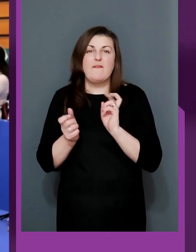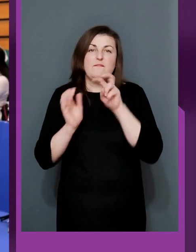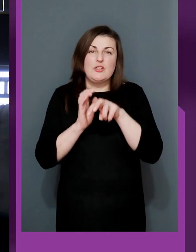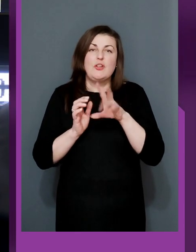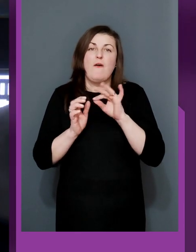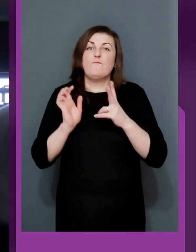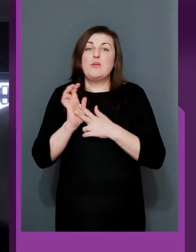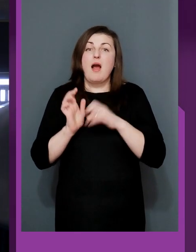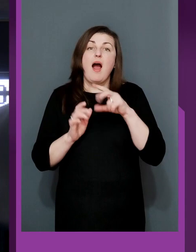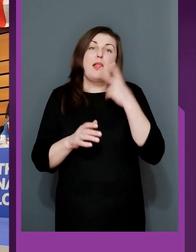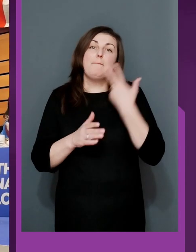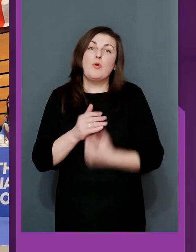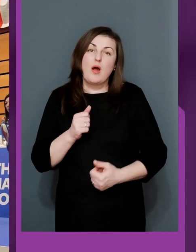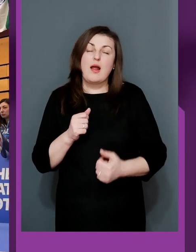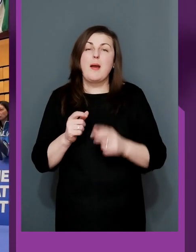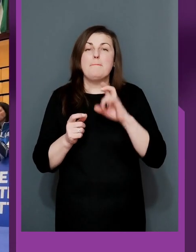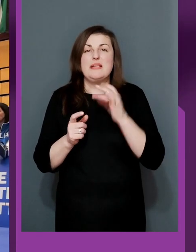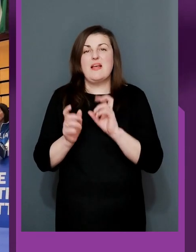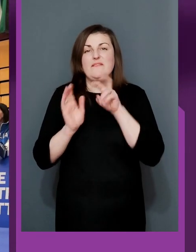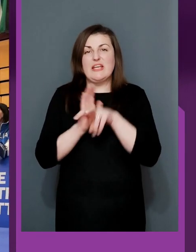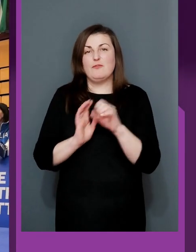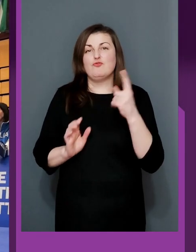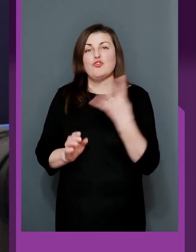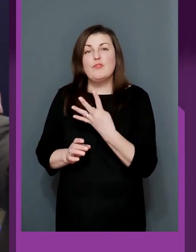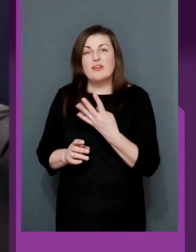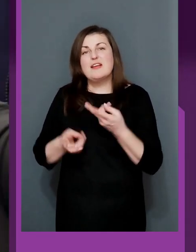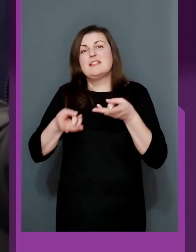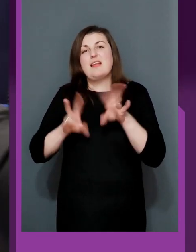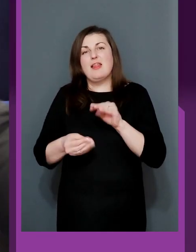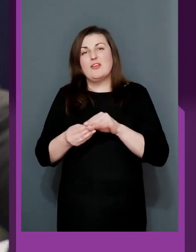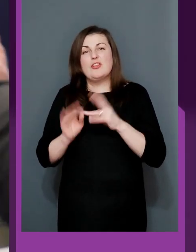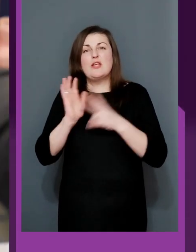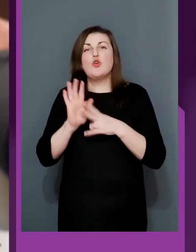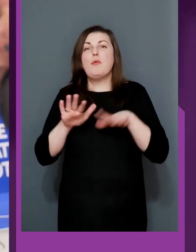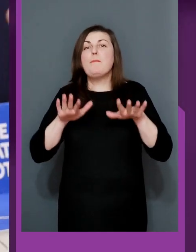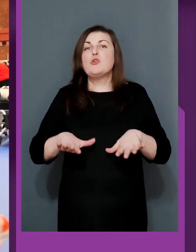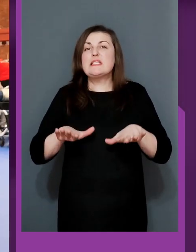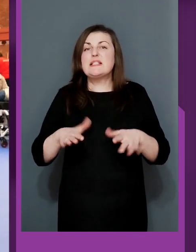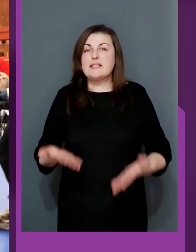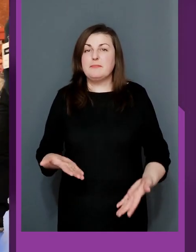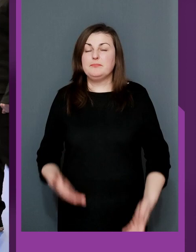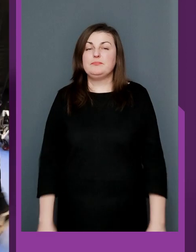вісімку але програла бій за вхід в четвірку залишившись на сьомій позиції